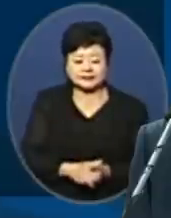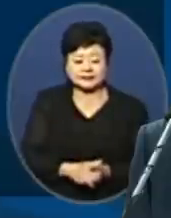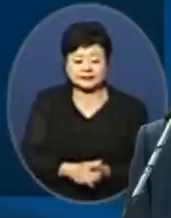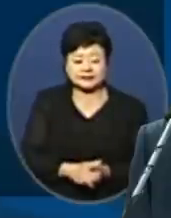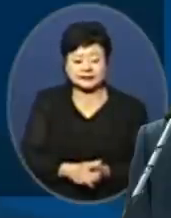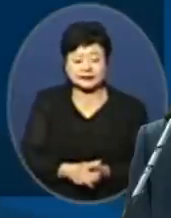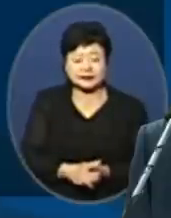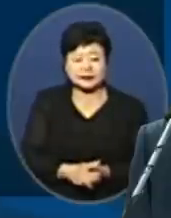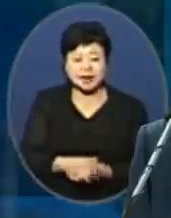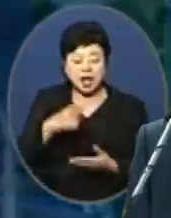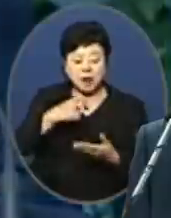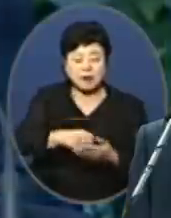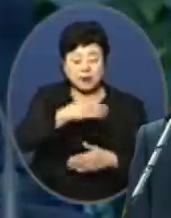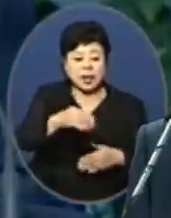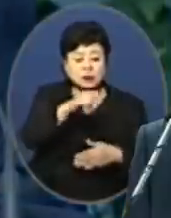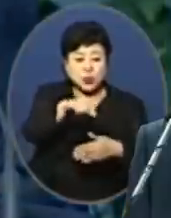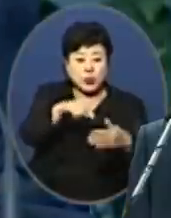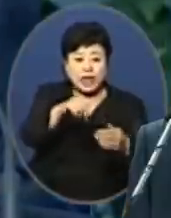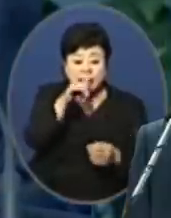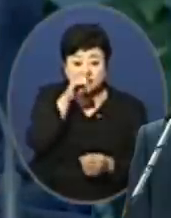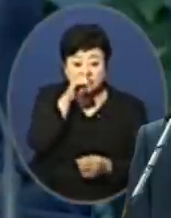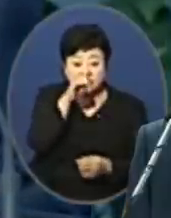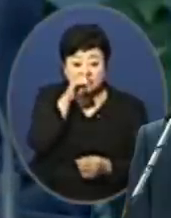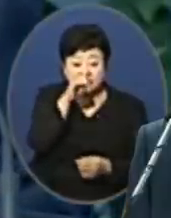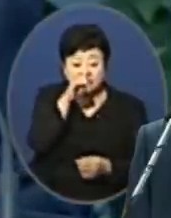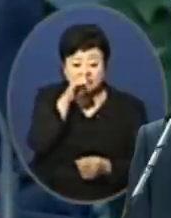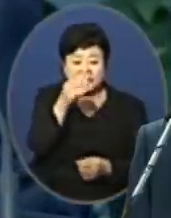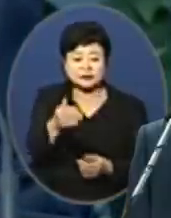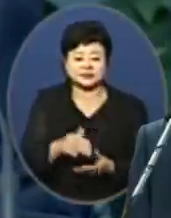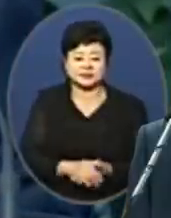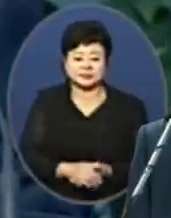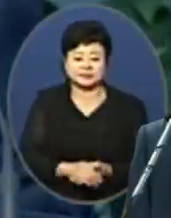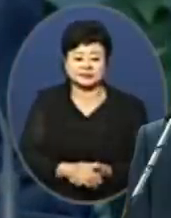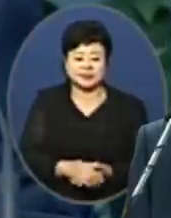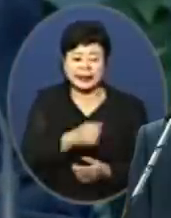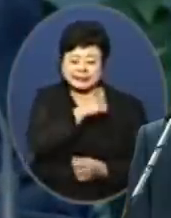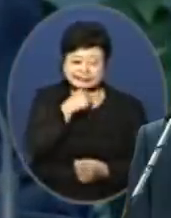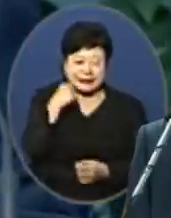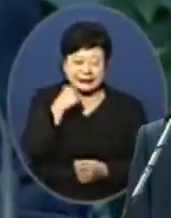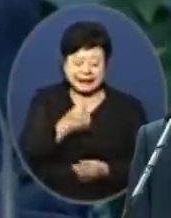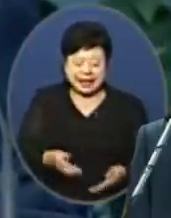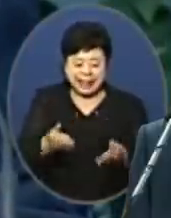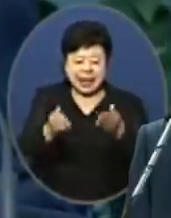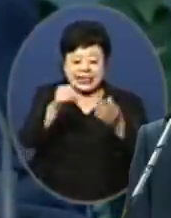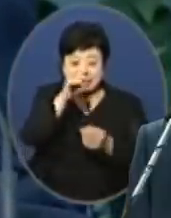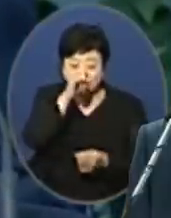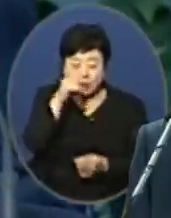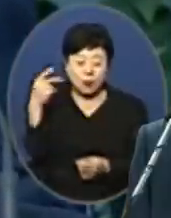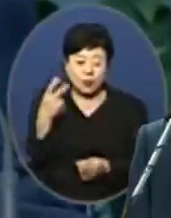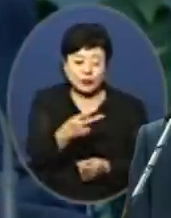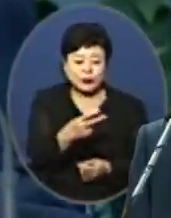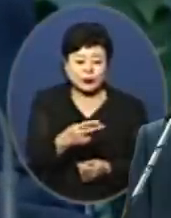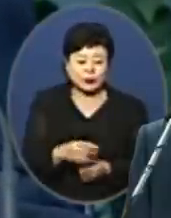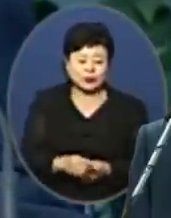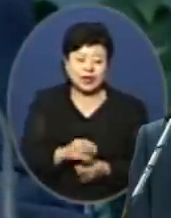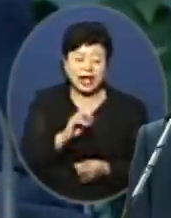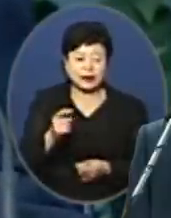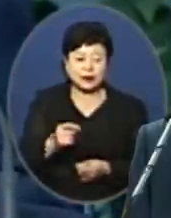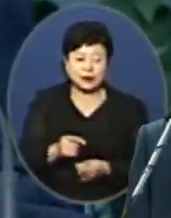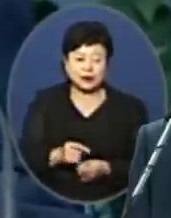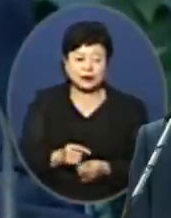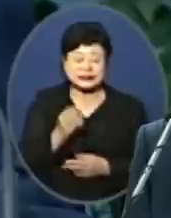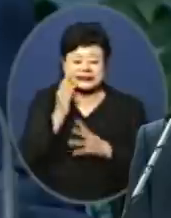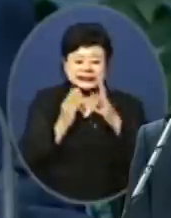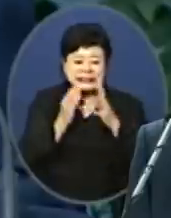법궤 속에 넣어놓고 있습니다. 그리고 만나다문 항아리가 있고 아론의 상단